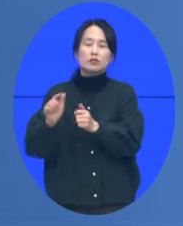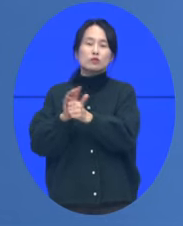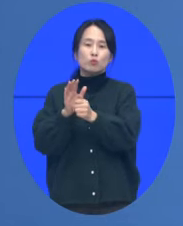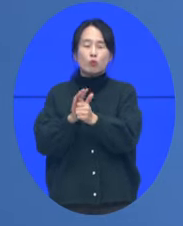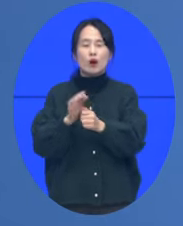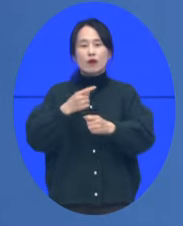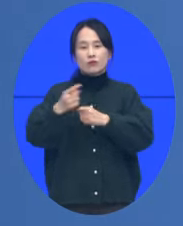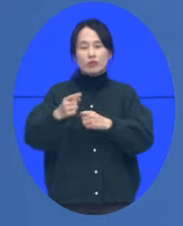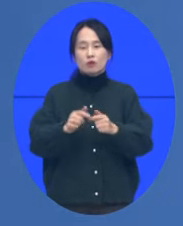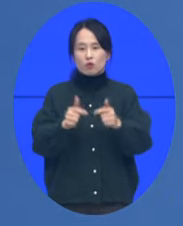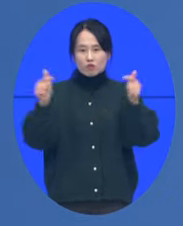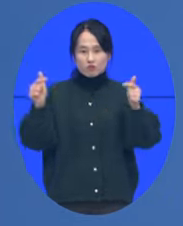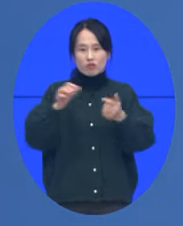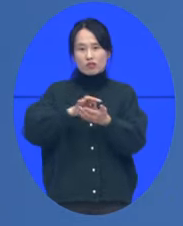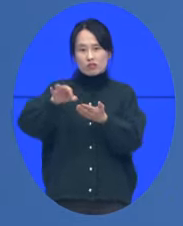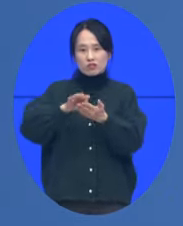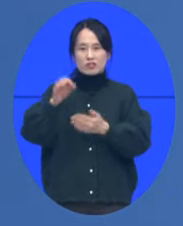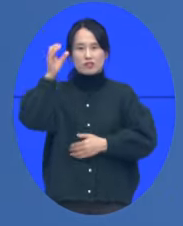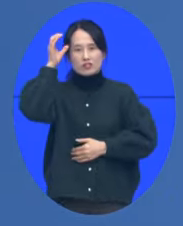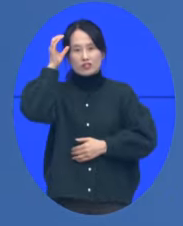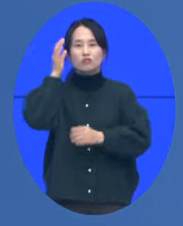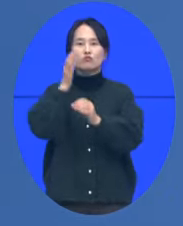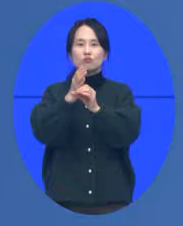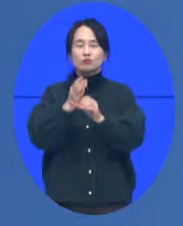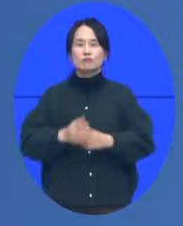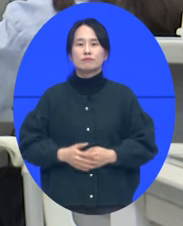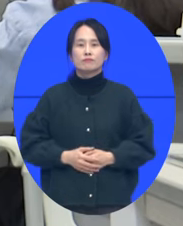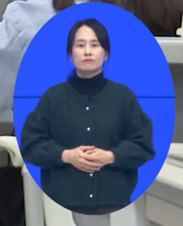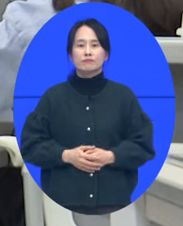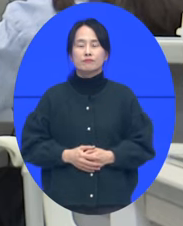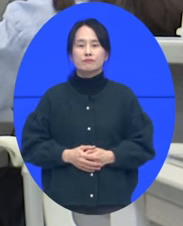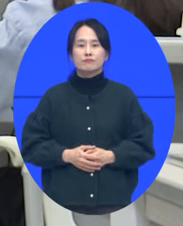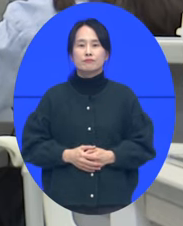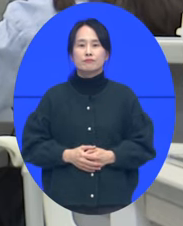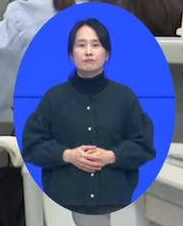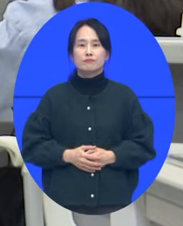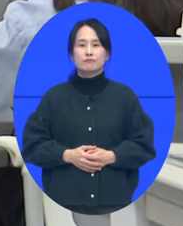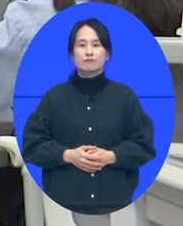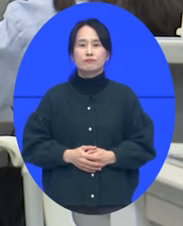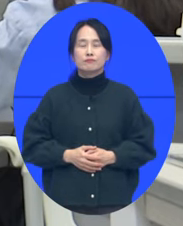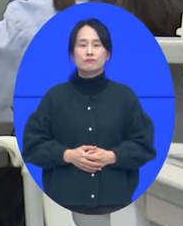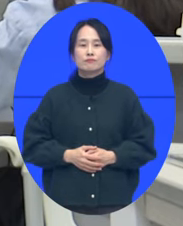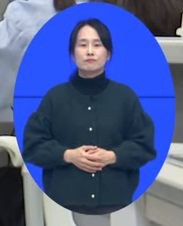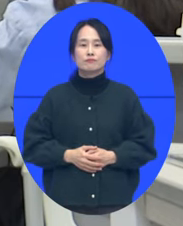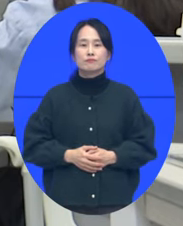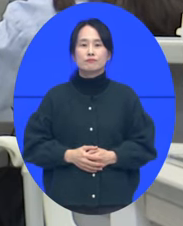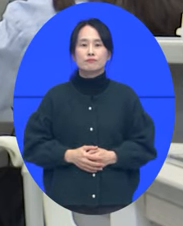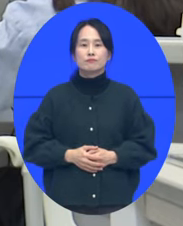내년도 확장재정 성과 기대감을 높여나가고 있습니다. GTV 뉴스 이슬비입니다.